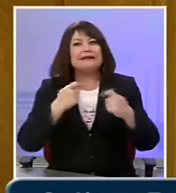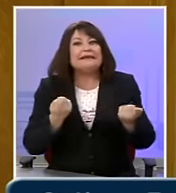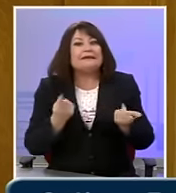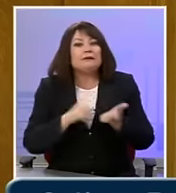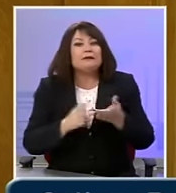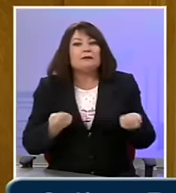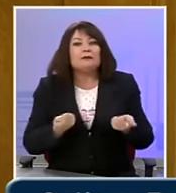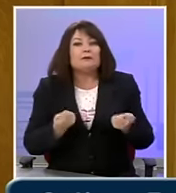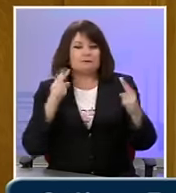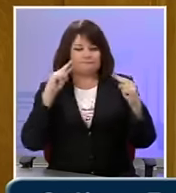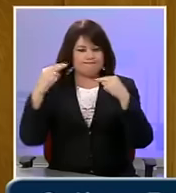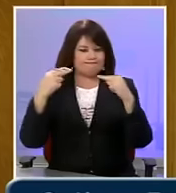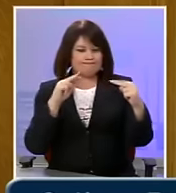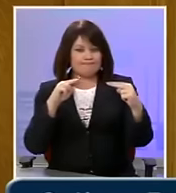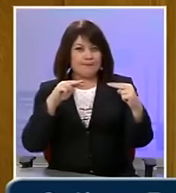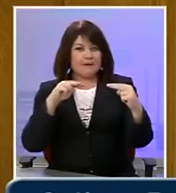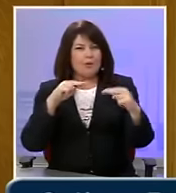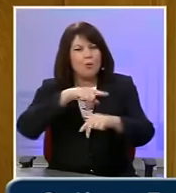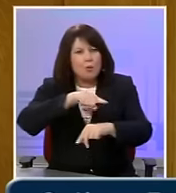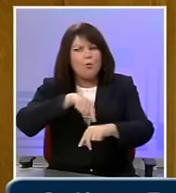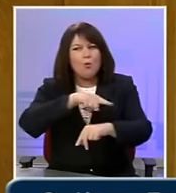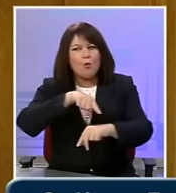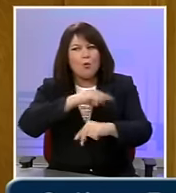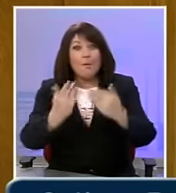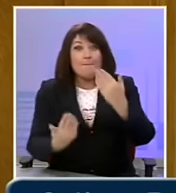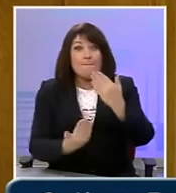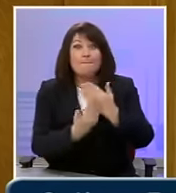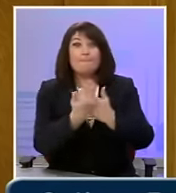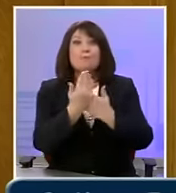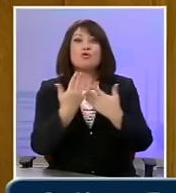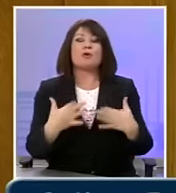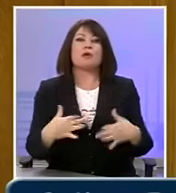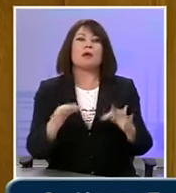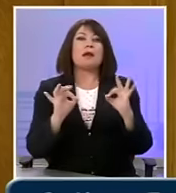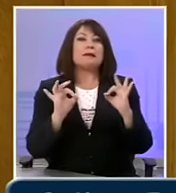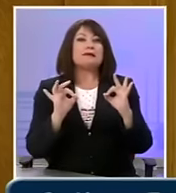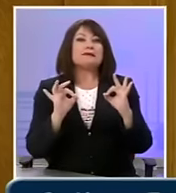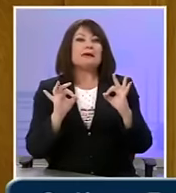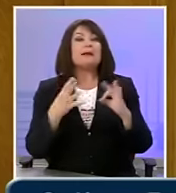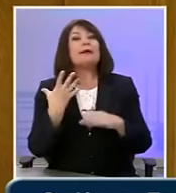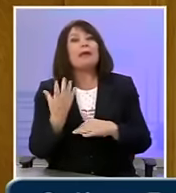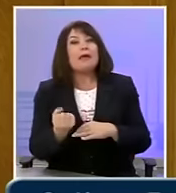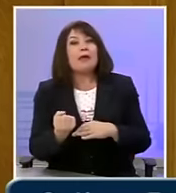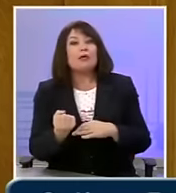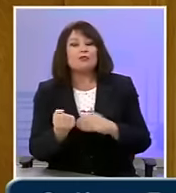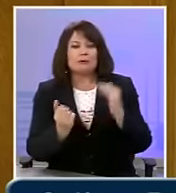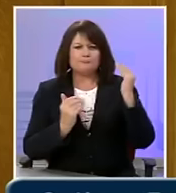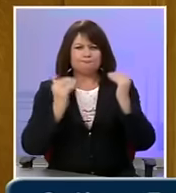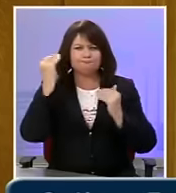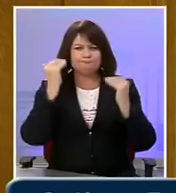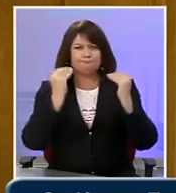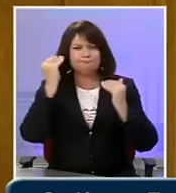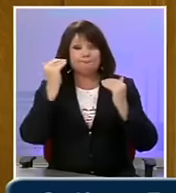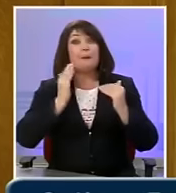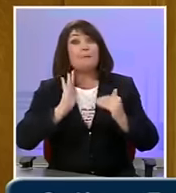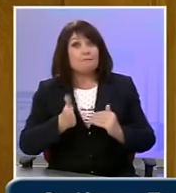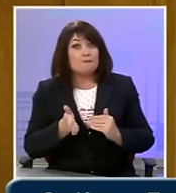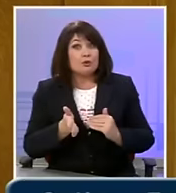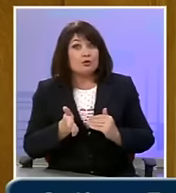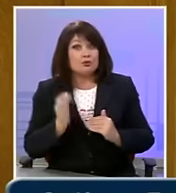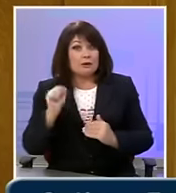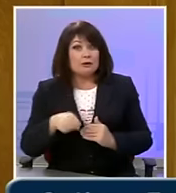Και νωρίς το πρωί, όταν άρχισαν να υπάρχουν αμφιβολίες αν θα μπορούσαμε, ναι